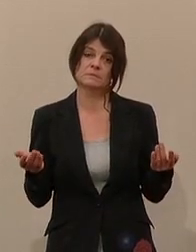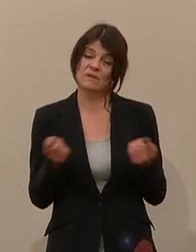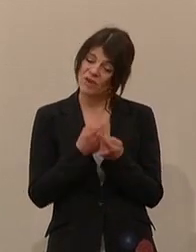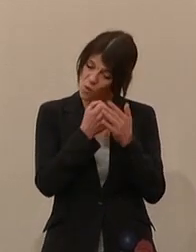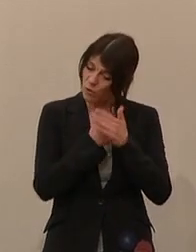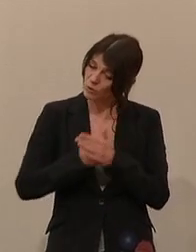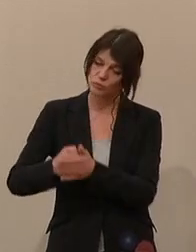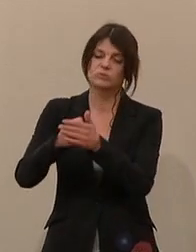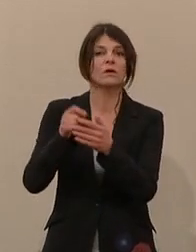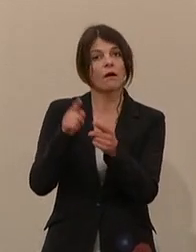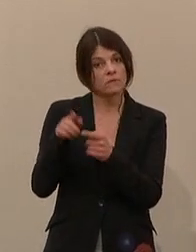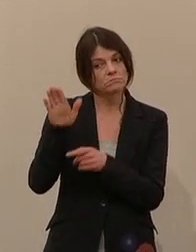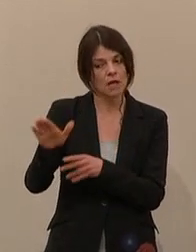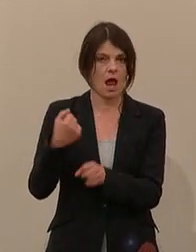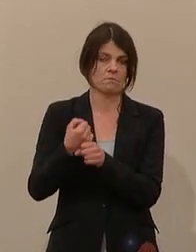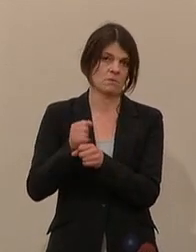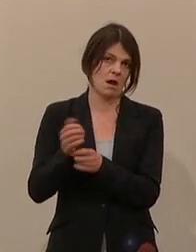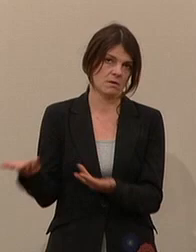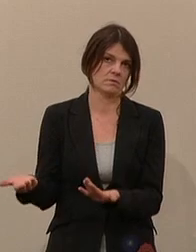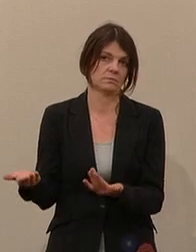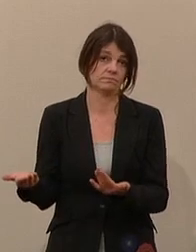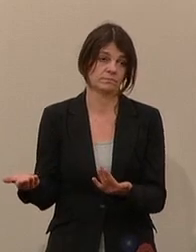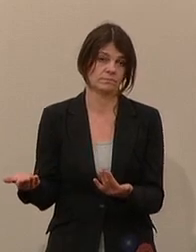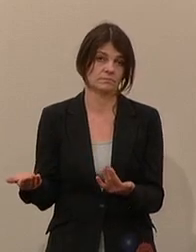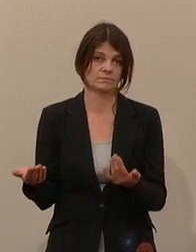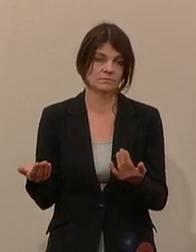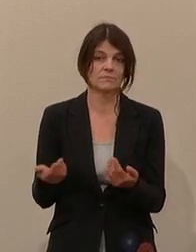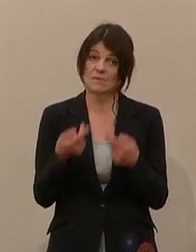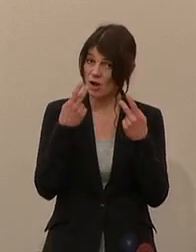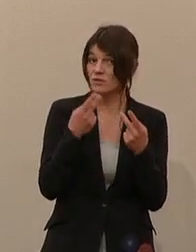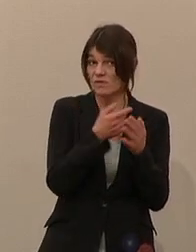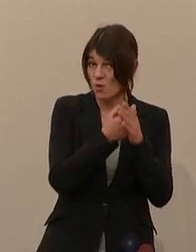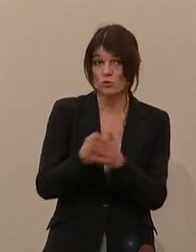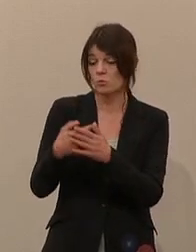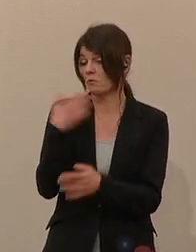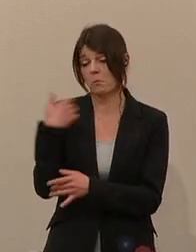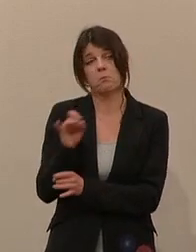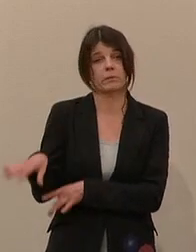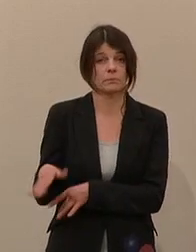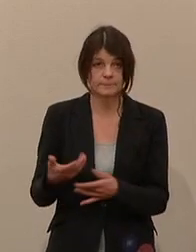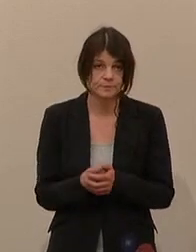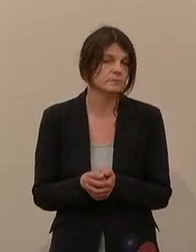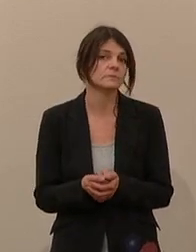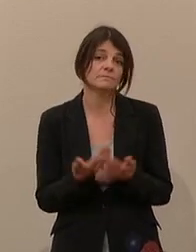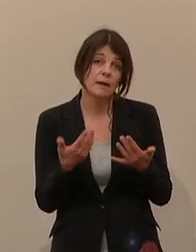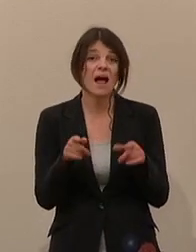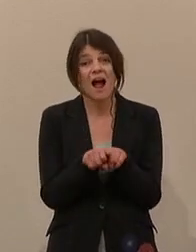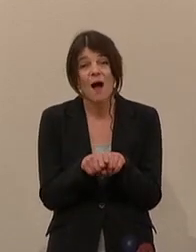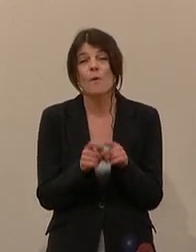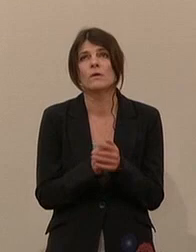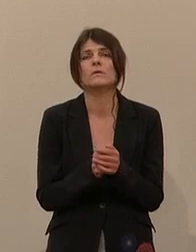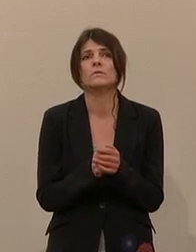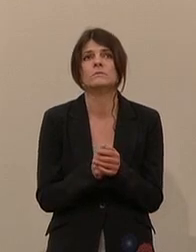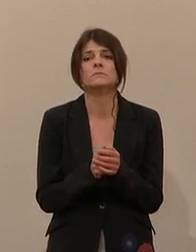Vollziehung ihrer Arbeit, sie hier entsprechend logistisch zu unterstützen, aber auch in